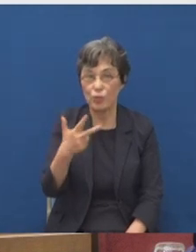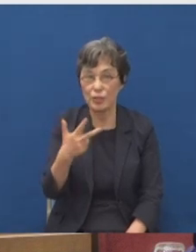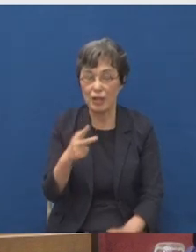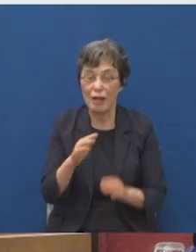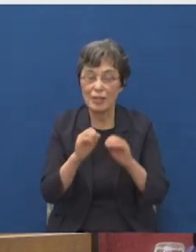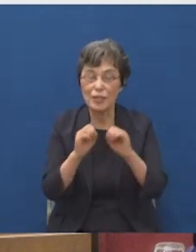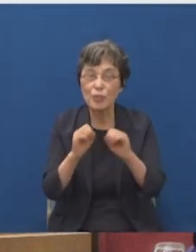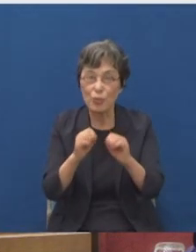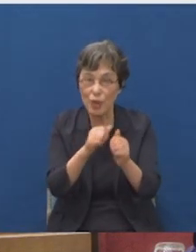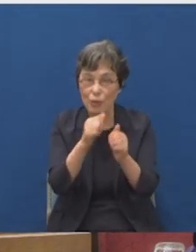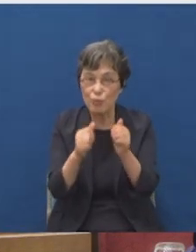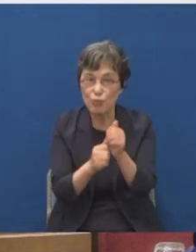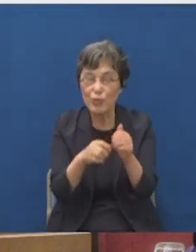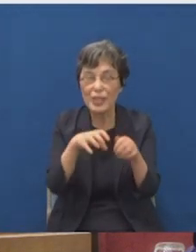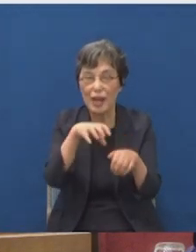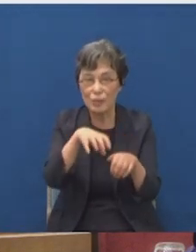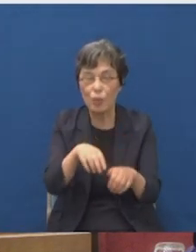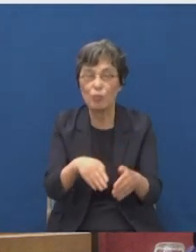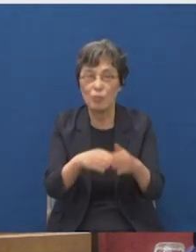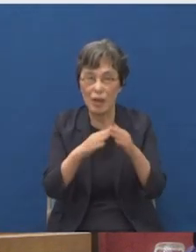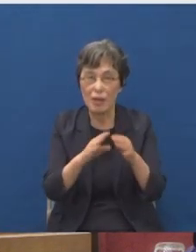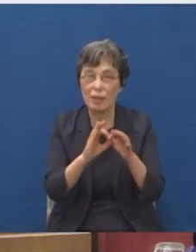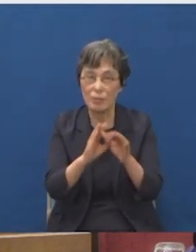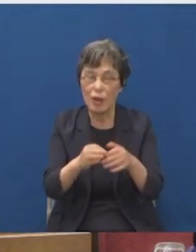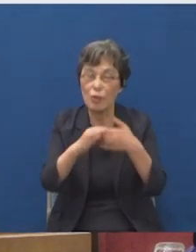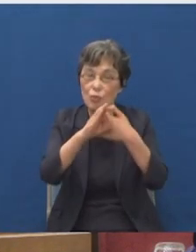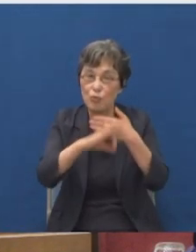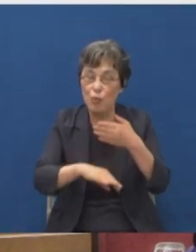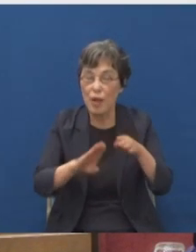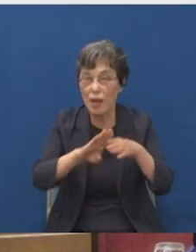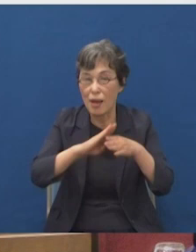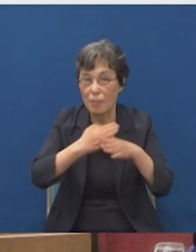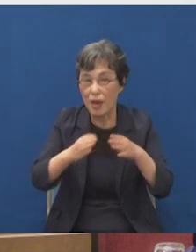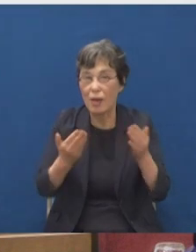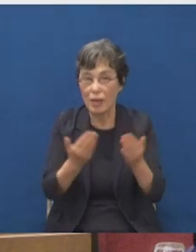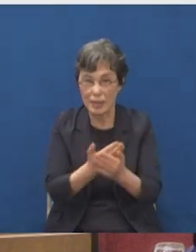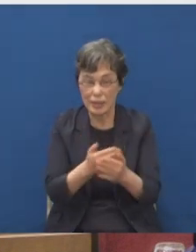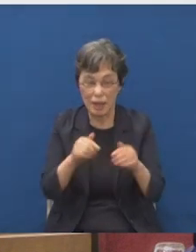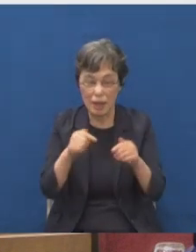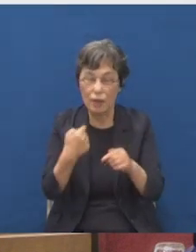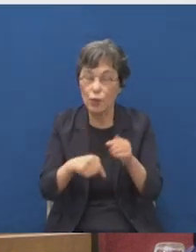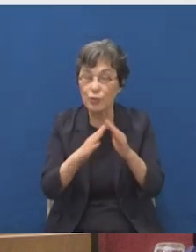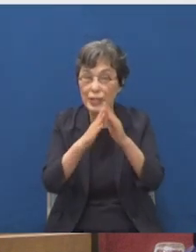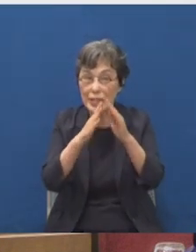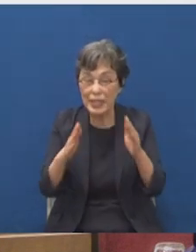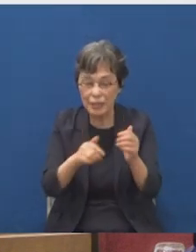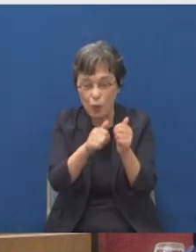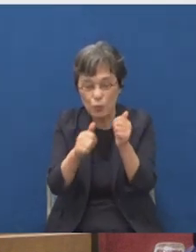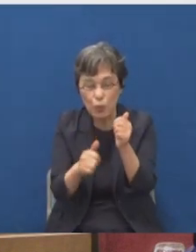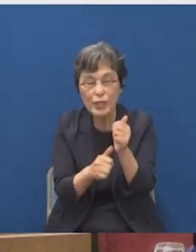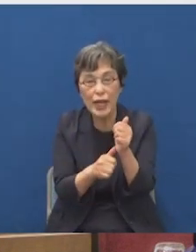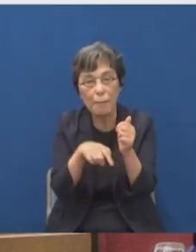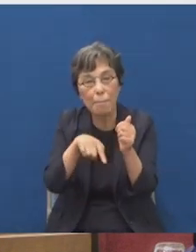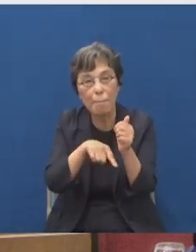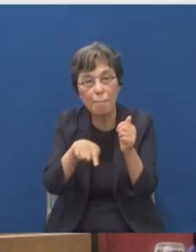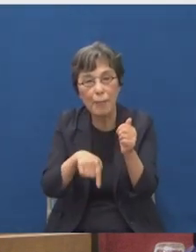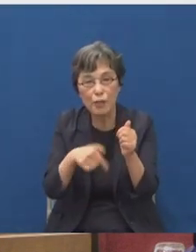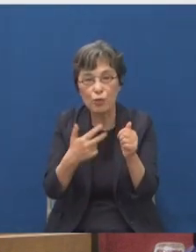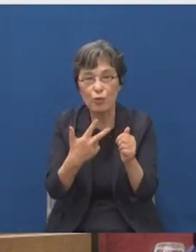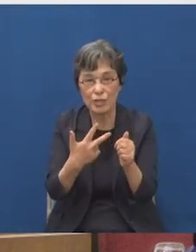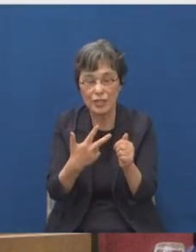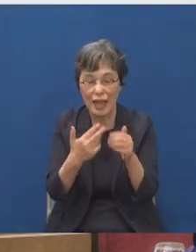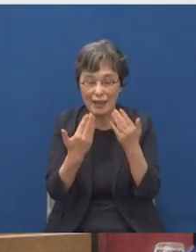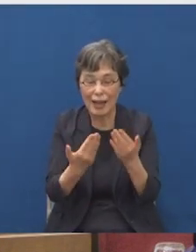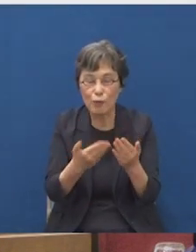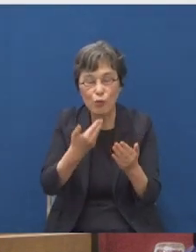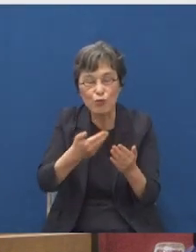機関の付属機関の設置等に関する条例の一部改正は、教育委員会の付属機関として京都市学校